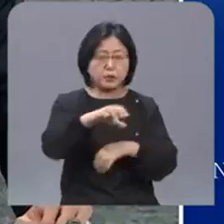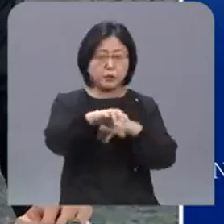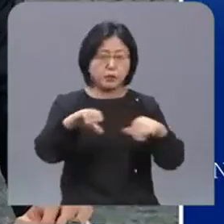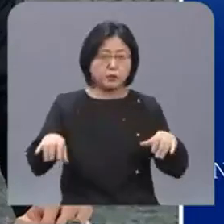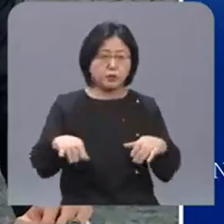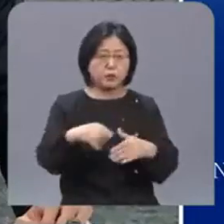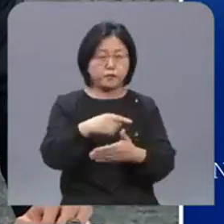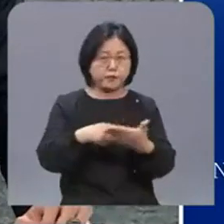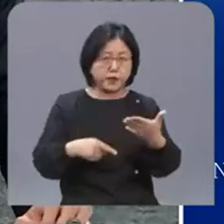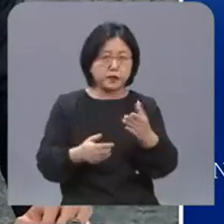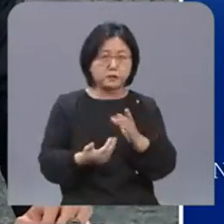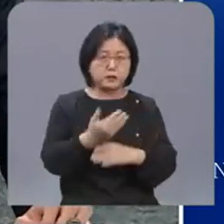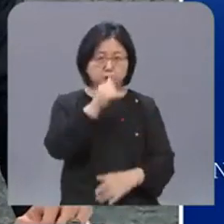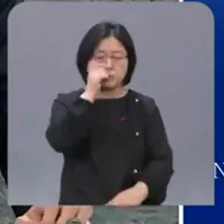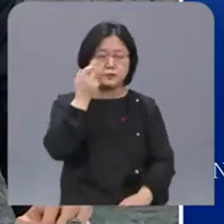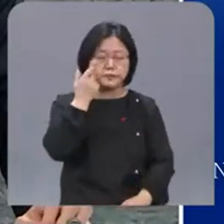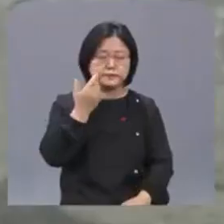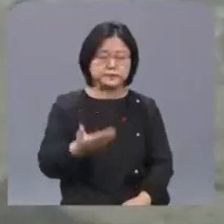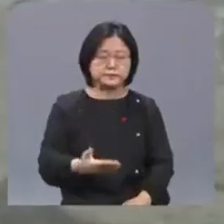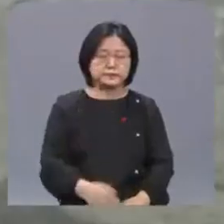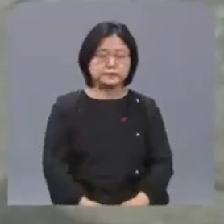곳곳에서 피해도 있다랐지요